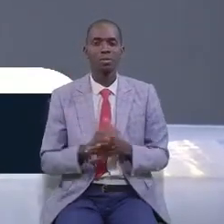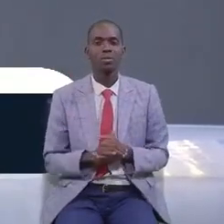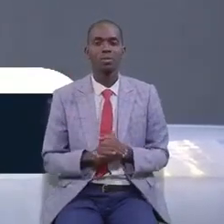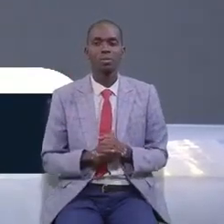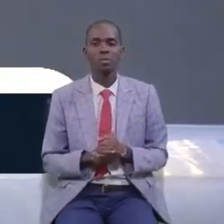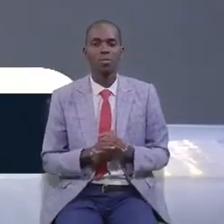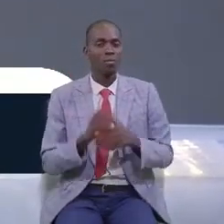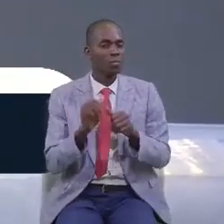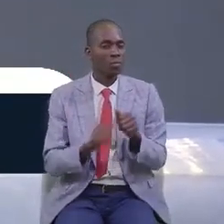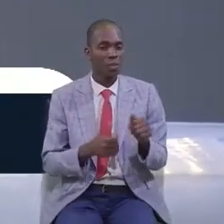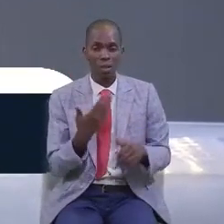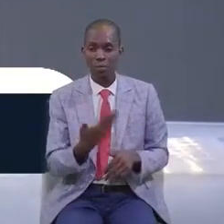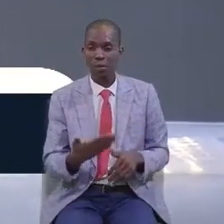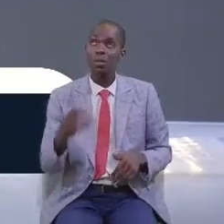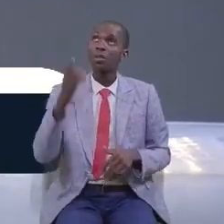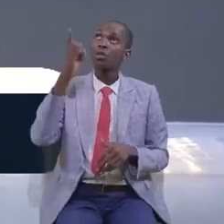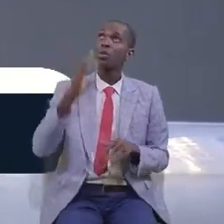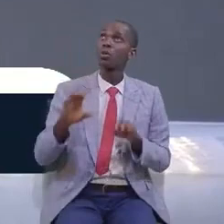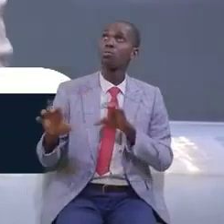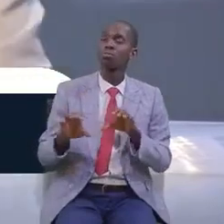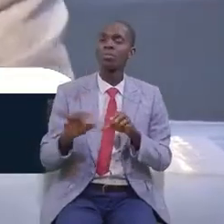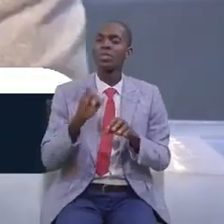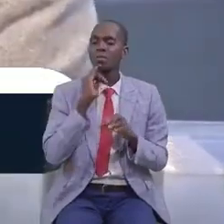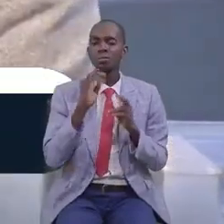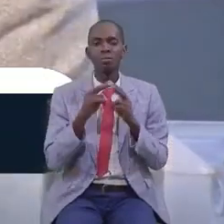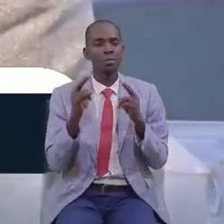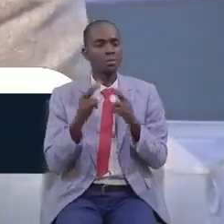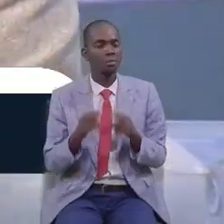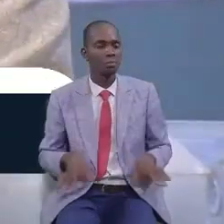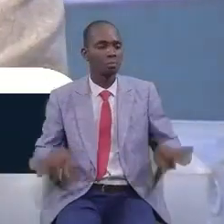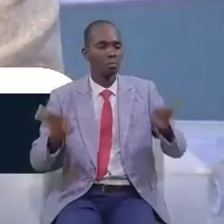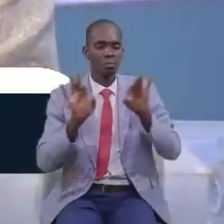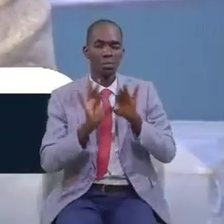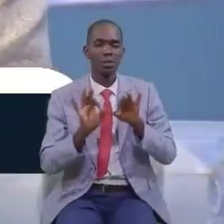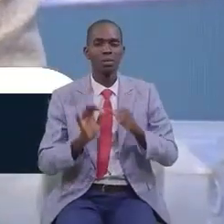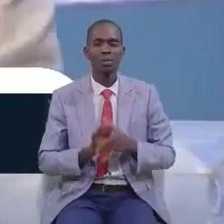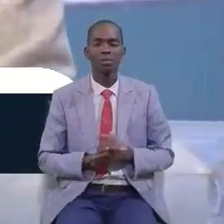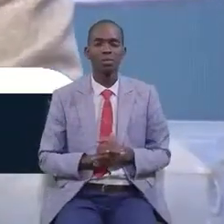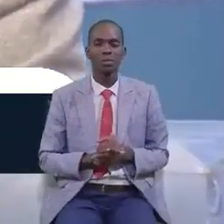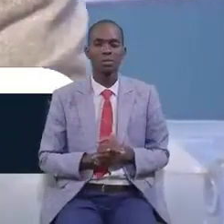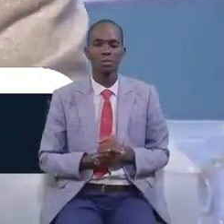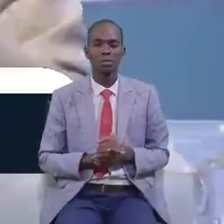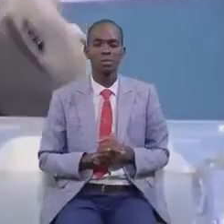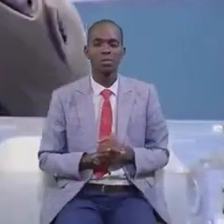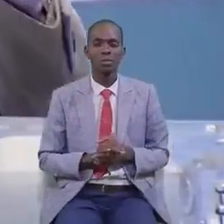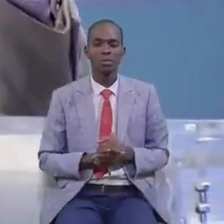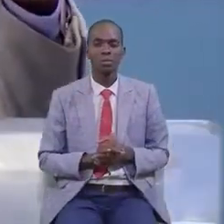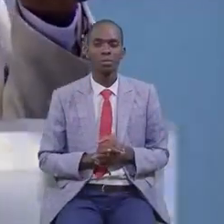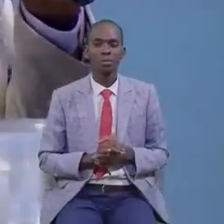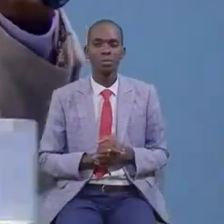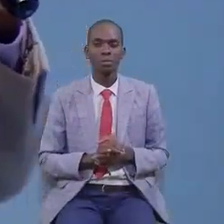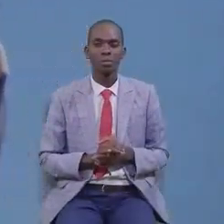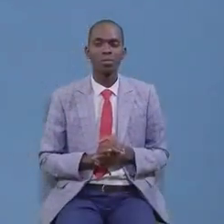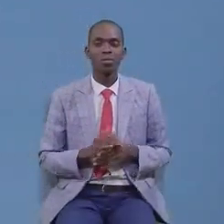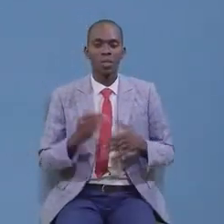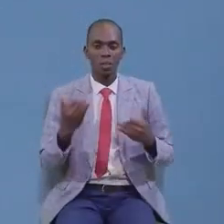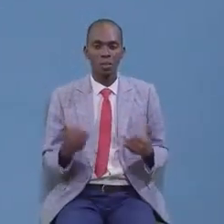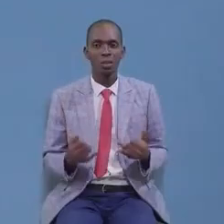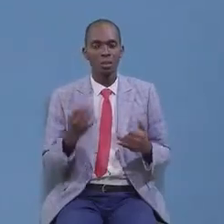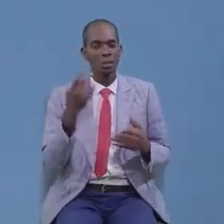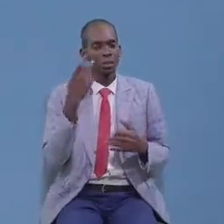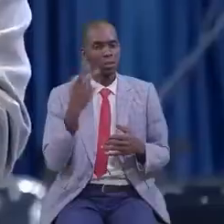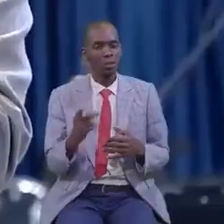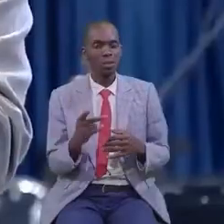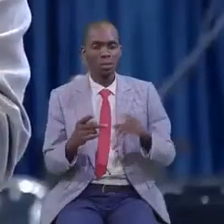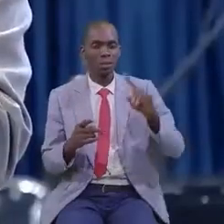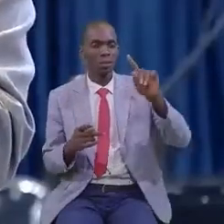అత్యావశ్యకమైనది. ఎవ్రీథింగ్ గాడ్ డస్ ఇస్ ఎసెన్షియల్. దేవుడు చేయు ప్రతి కార్యము కూడా అత్యావశ్యకమైనది. వాంట్ టు లుక్ అట్ ద థాట్స్